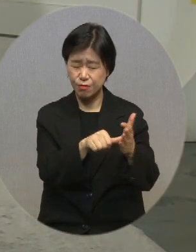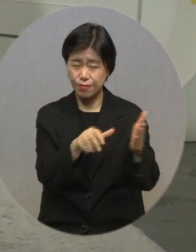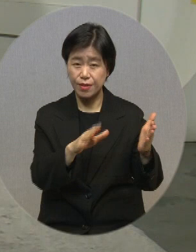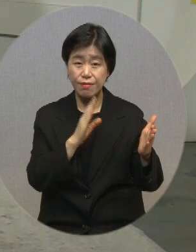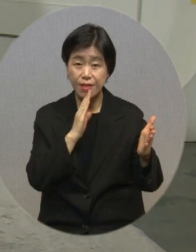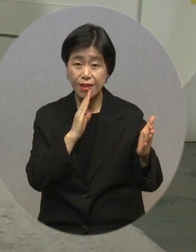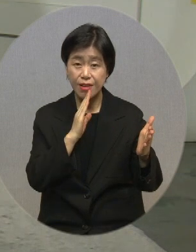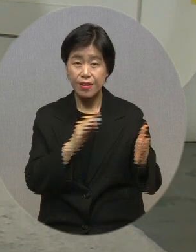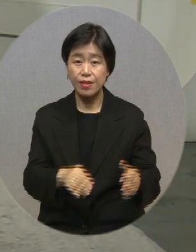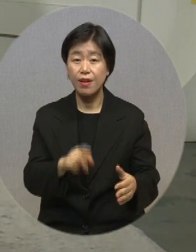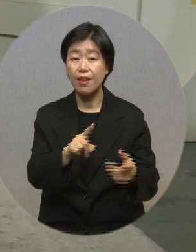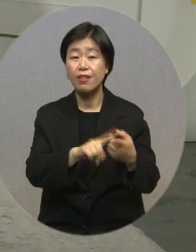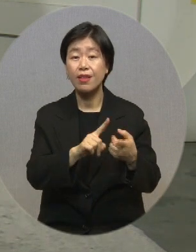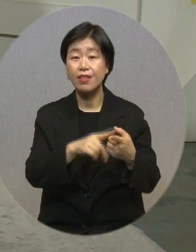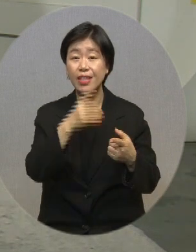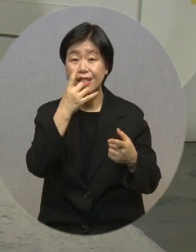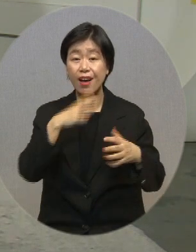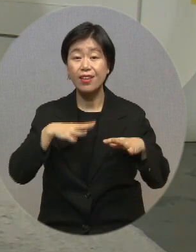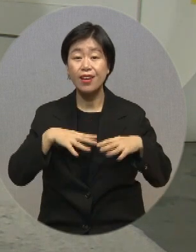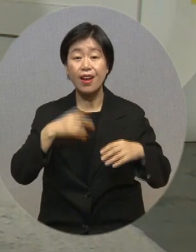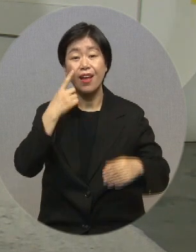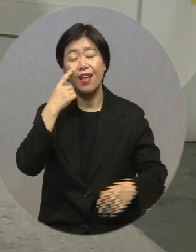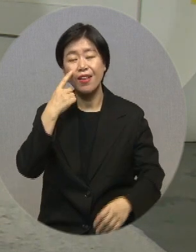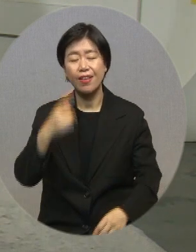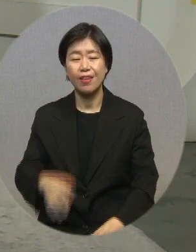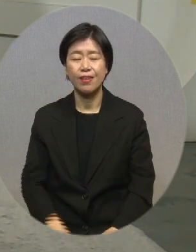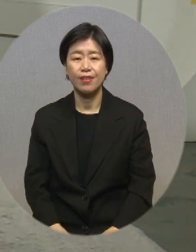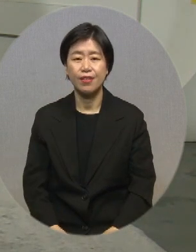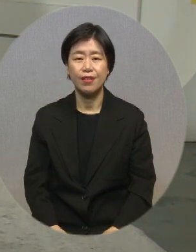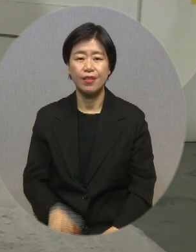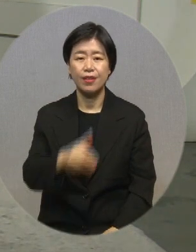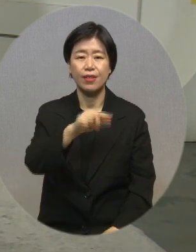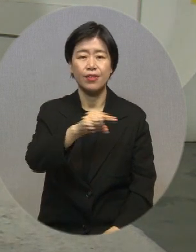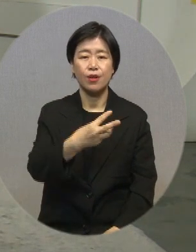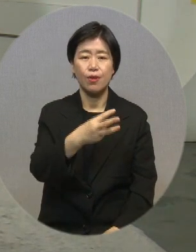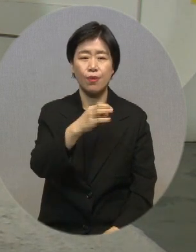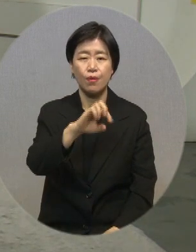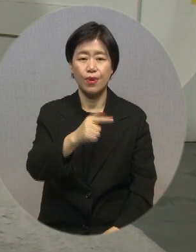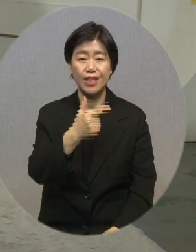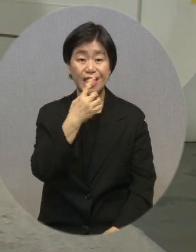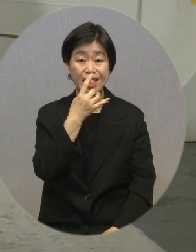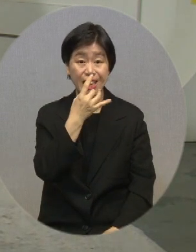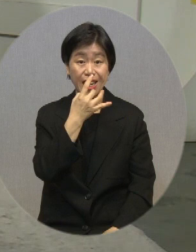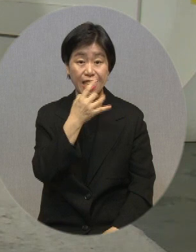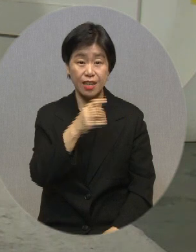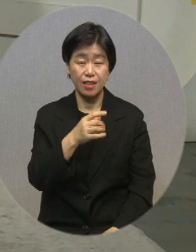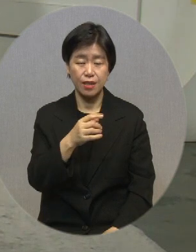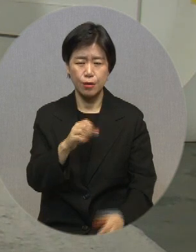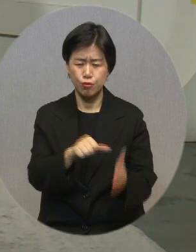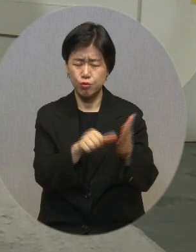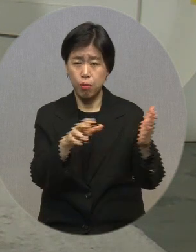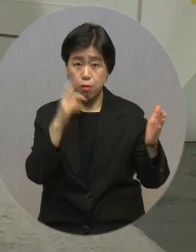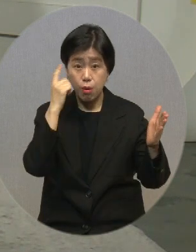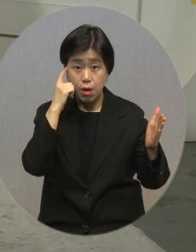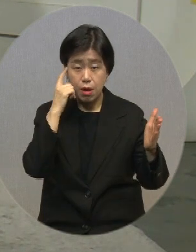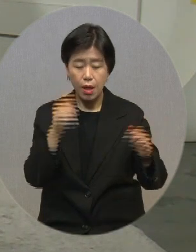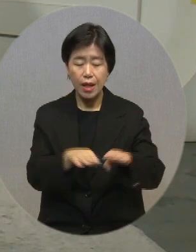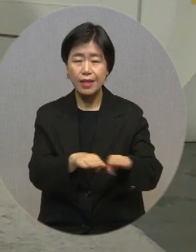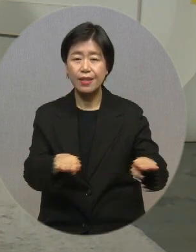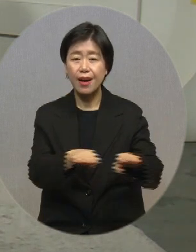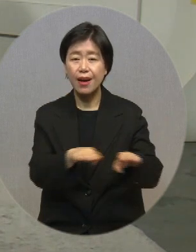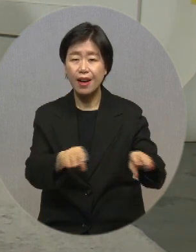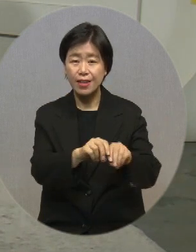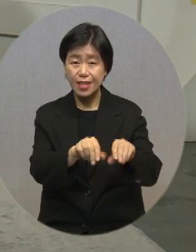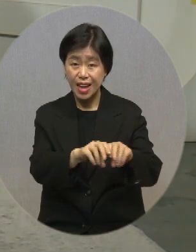예. 그 쌀 자랑 한번 해주실래? 예, 예. 철원 쌀은 어때요? 철원 쌀은 일단은 이 땅이. 네. 땅이 황토가 아니라 아주